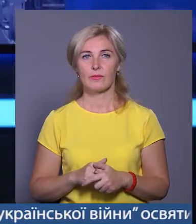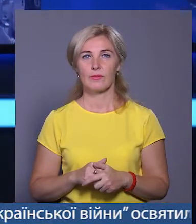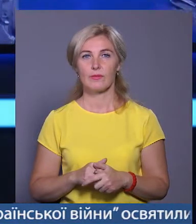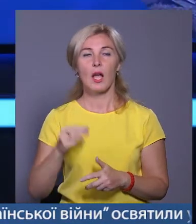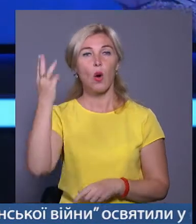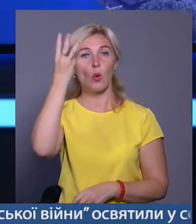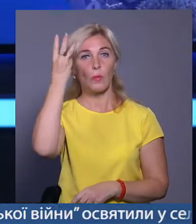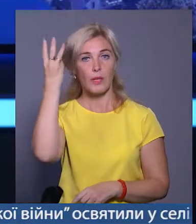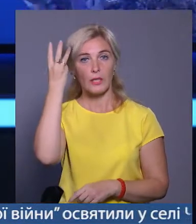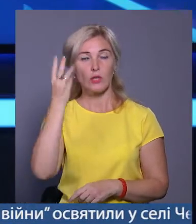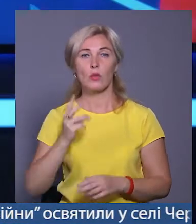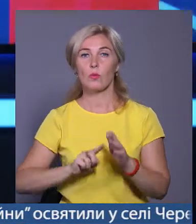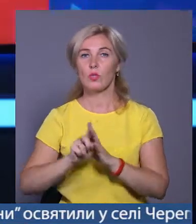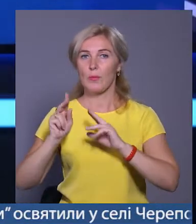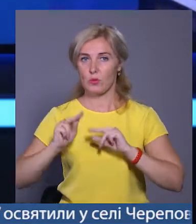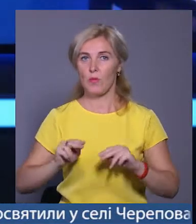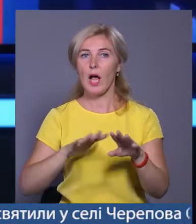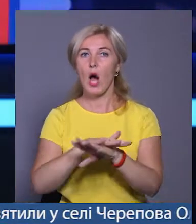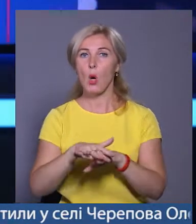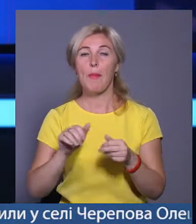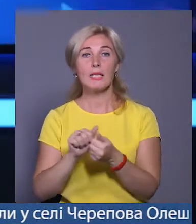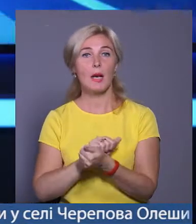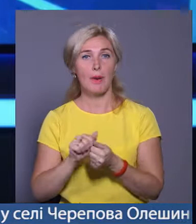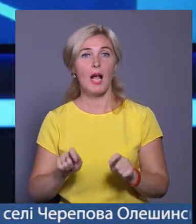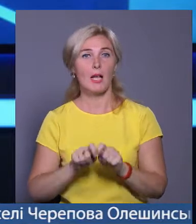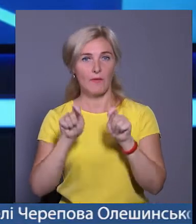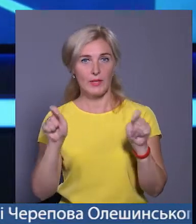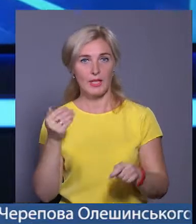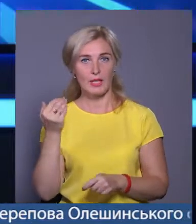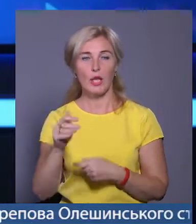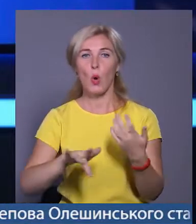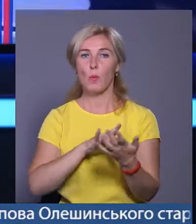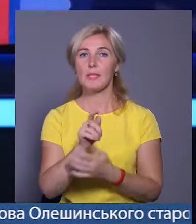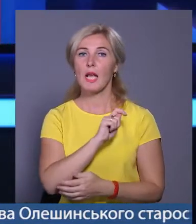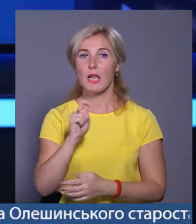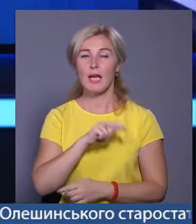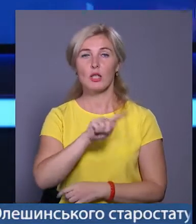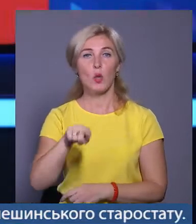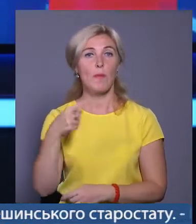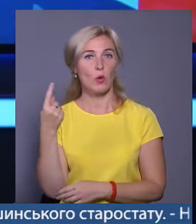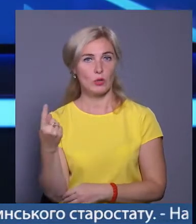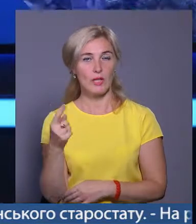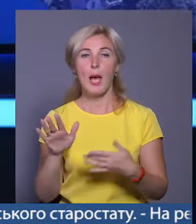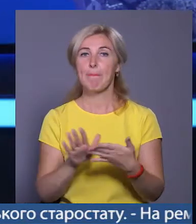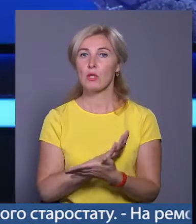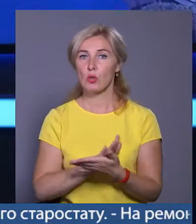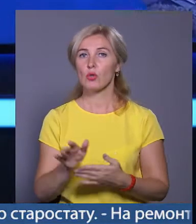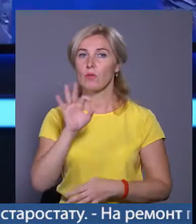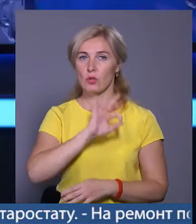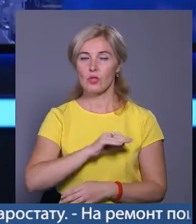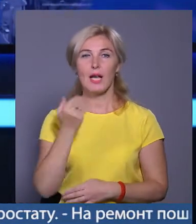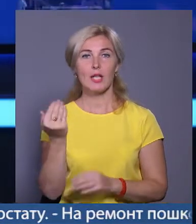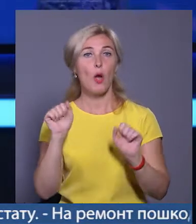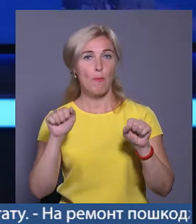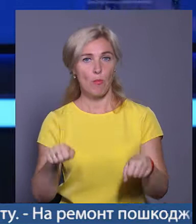У Хмельницькому запрацювала громадська пральня. Відкрили її у міській лазні номер 1. Безкоштовно скористатися